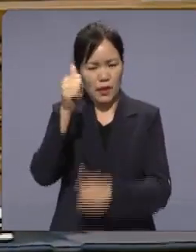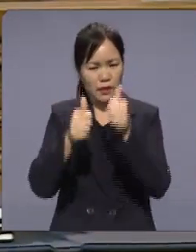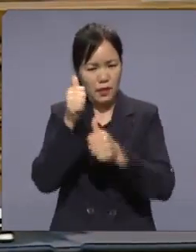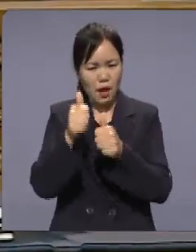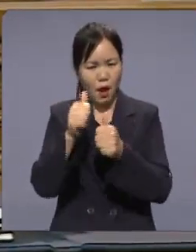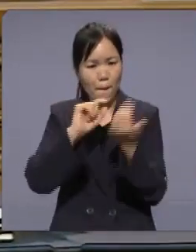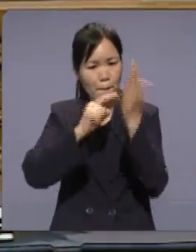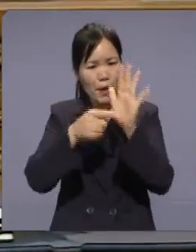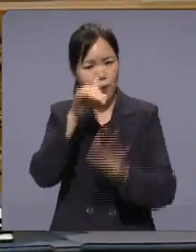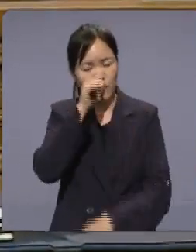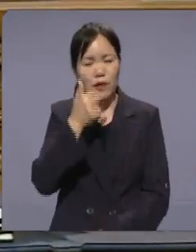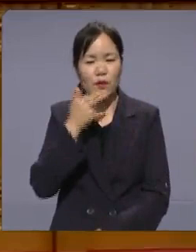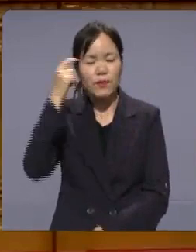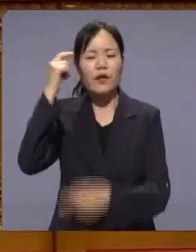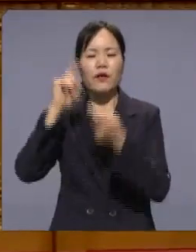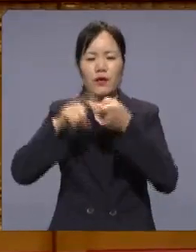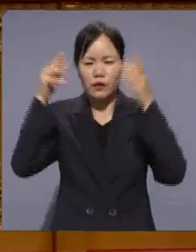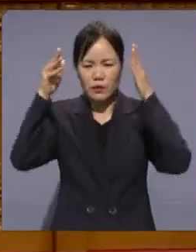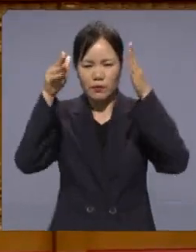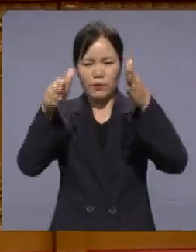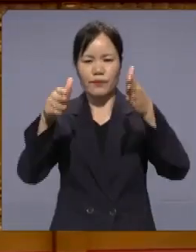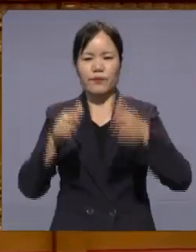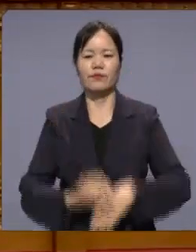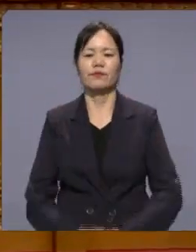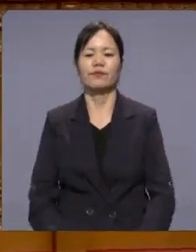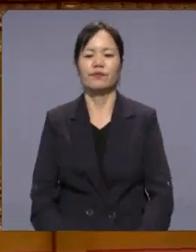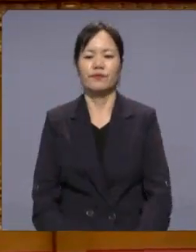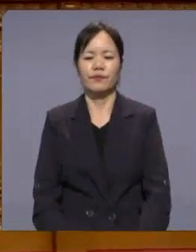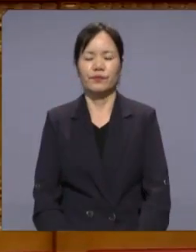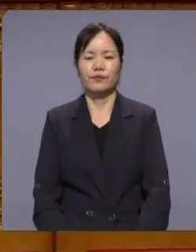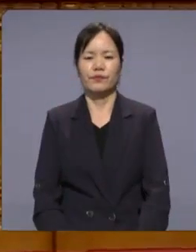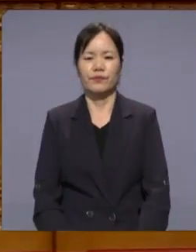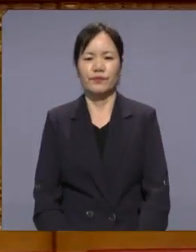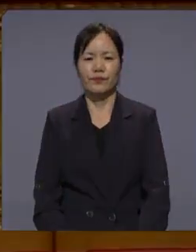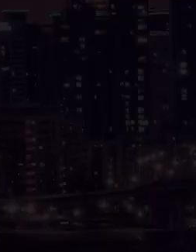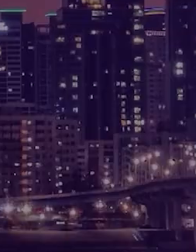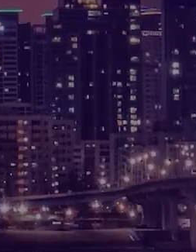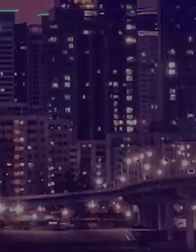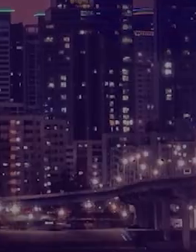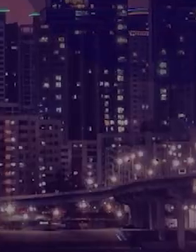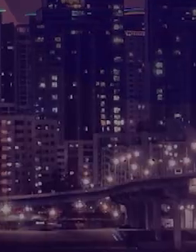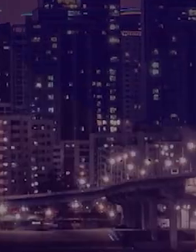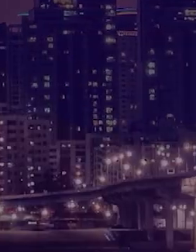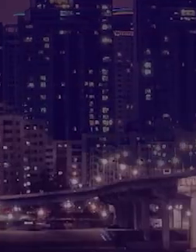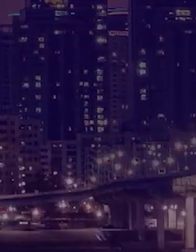내놓을지에 관심이 쏠리고 있습니다. OBS 뉴스 이동민입니다.